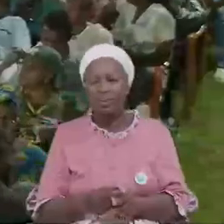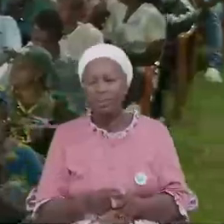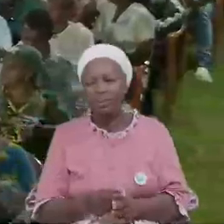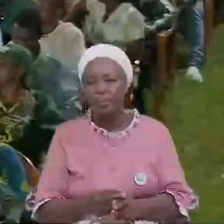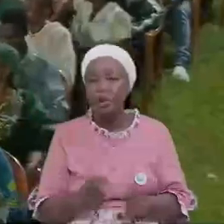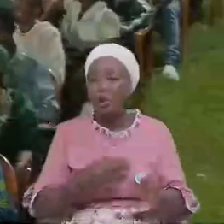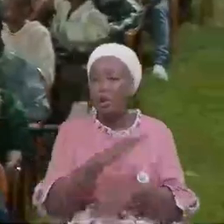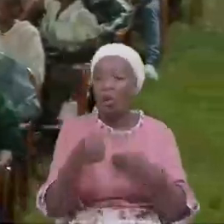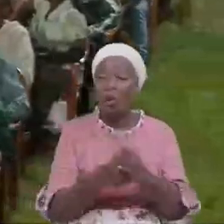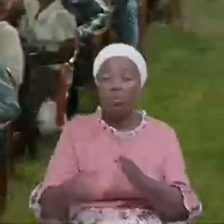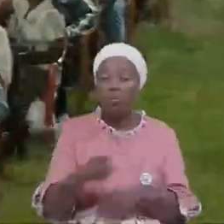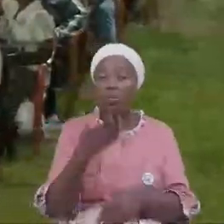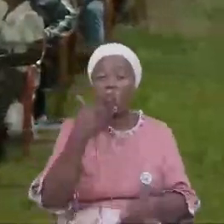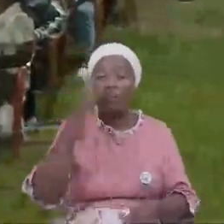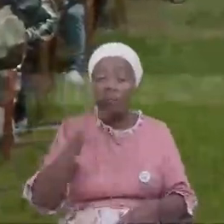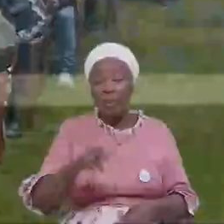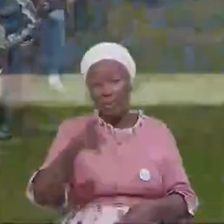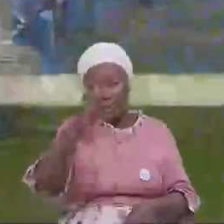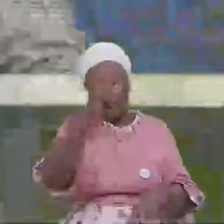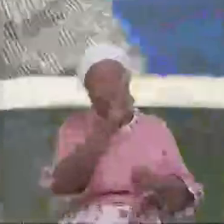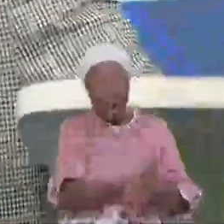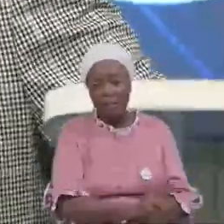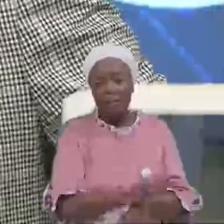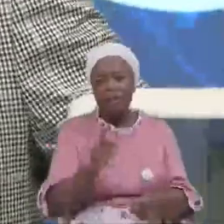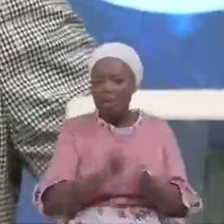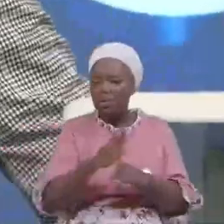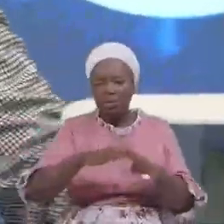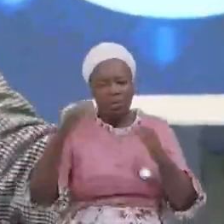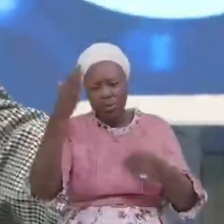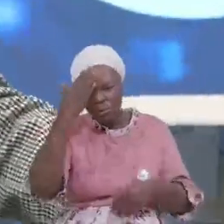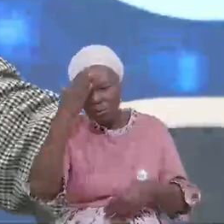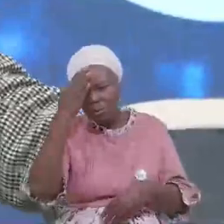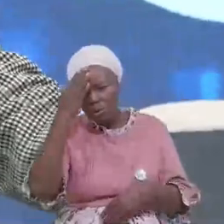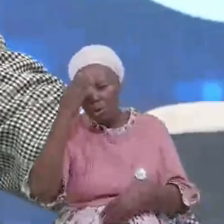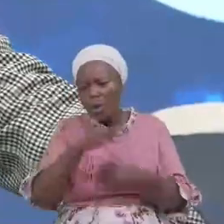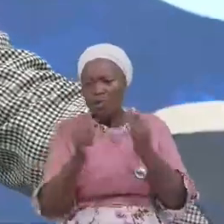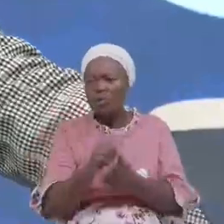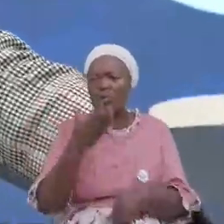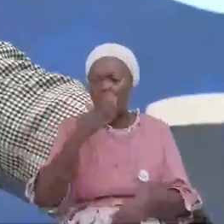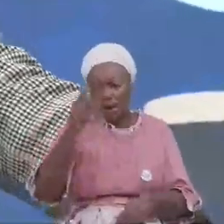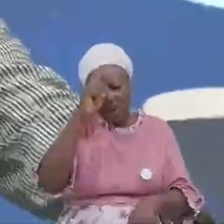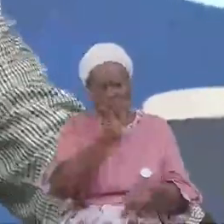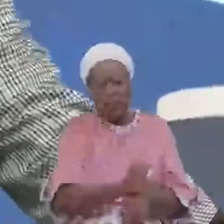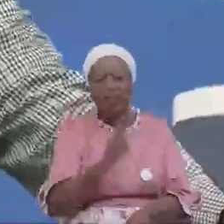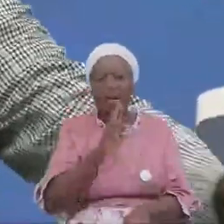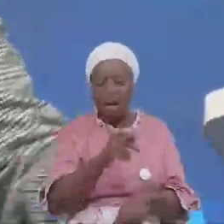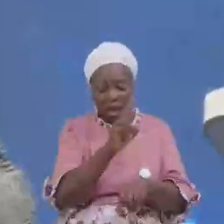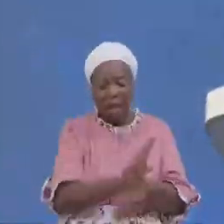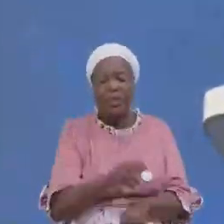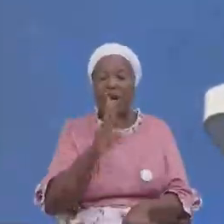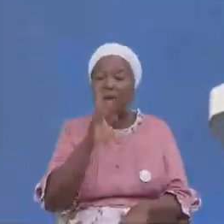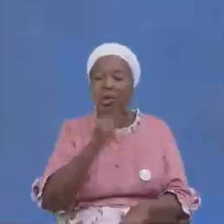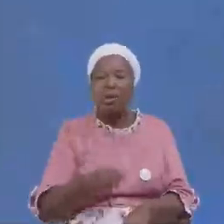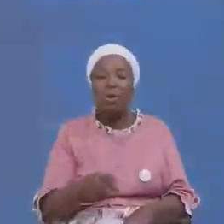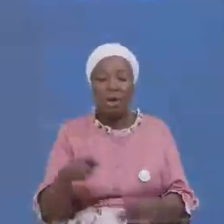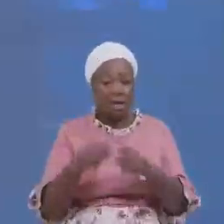Toutes ces mauvaises habitudes que tu... Toutes les mauvaises habitudes qui sont tes ennemis. La cigarette